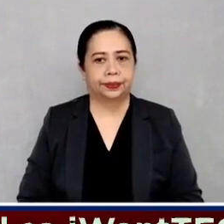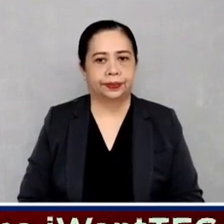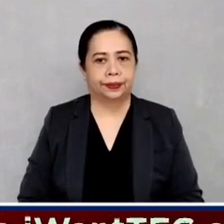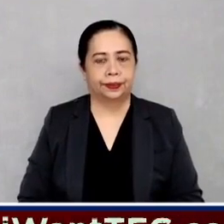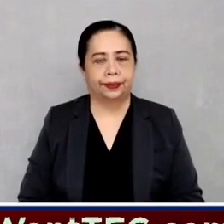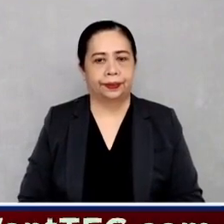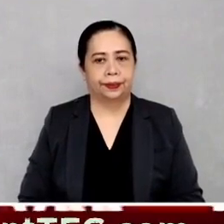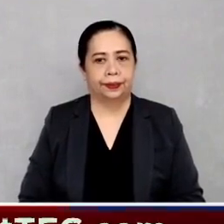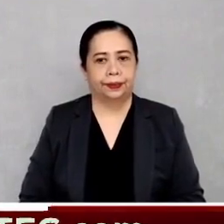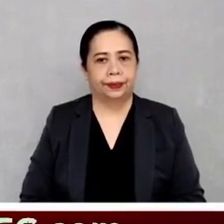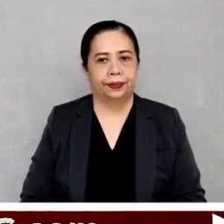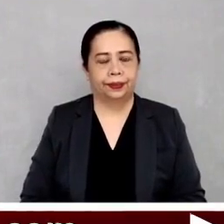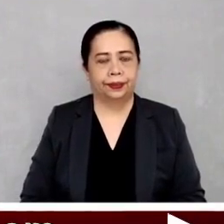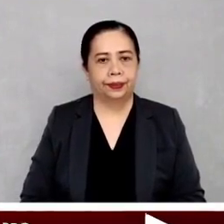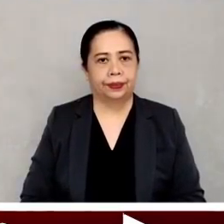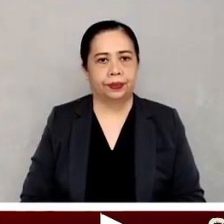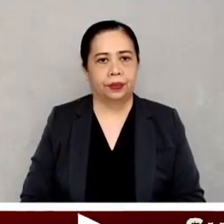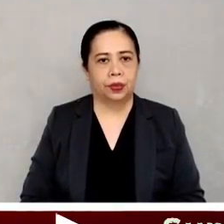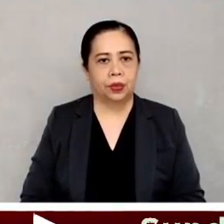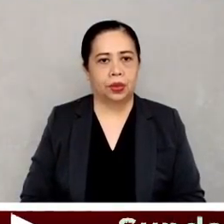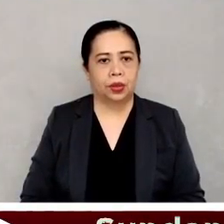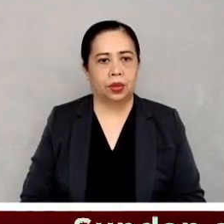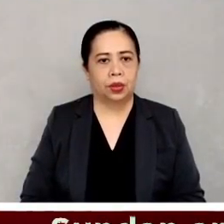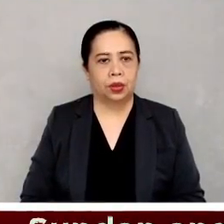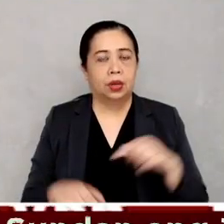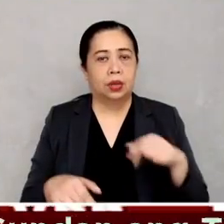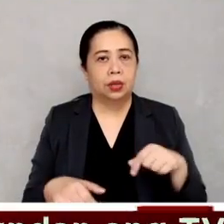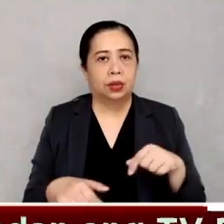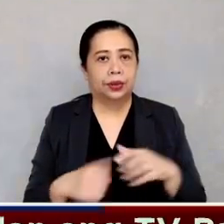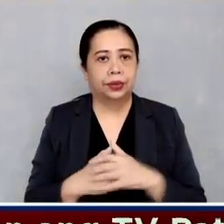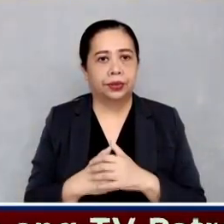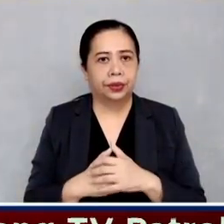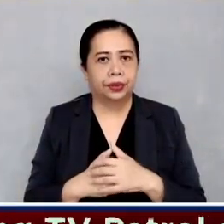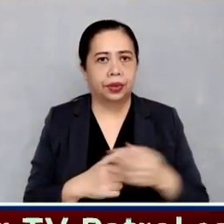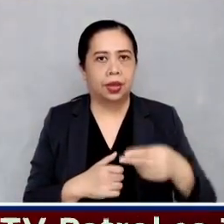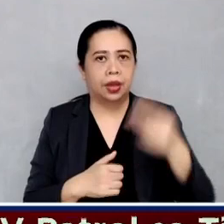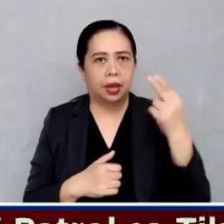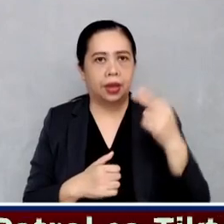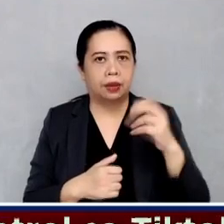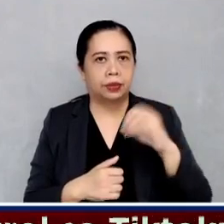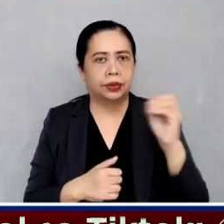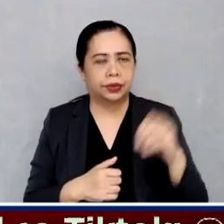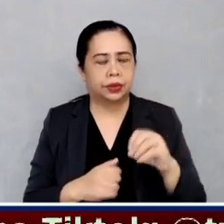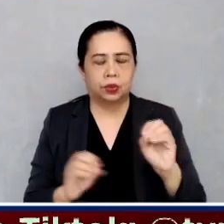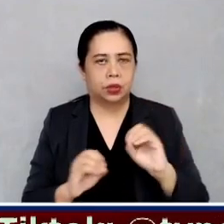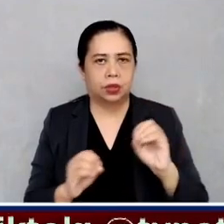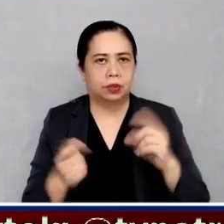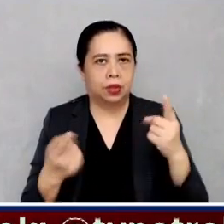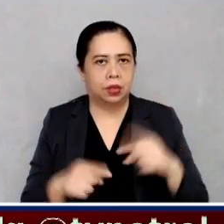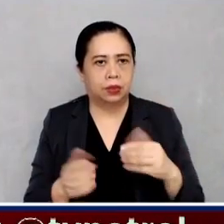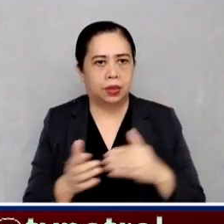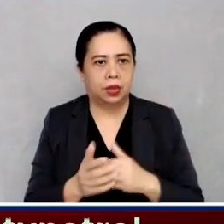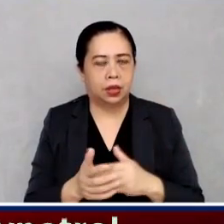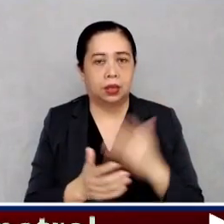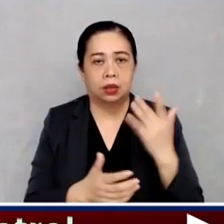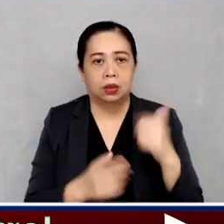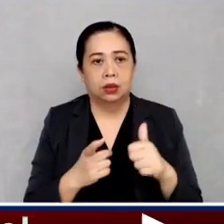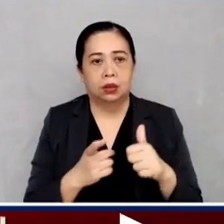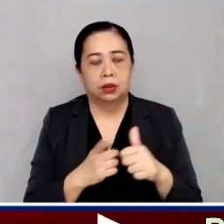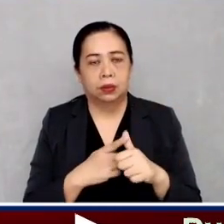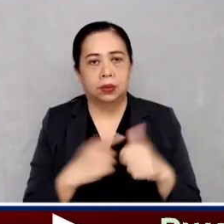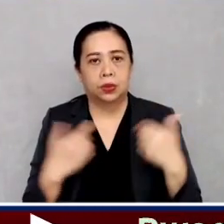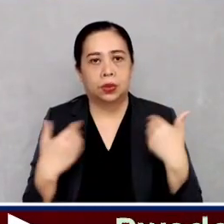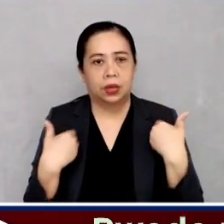So pag po ang dito sa CNSATM, yun na po, mataas yung porsyento na wala nang mangyayari dahil una-una meron